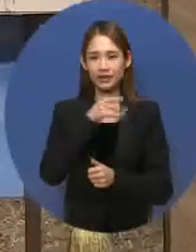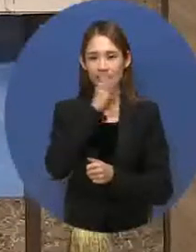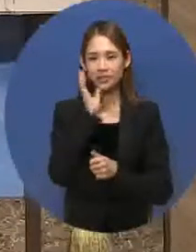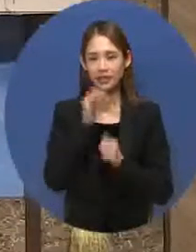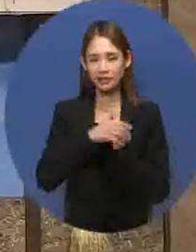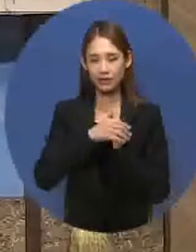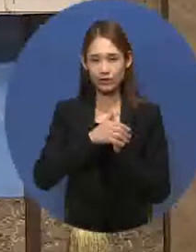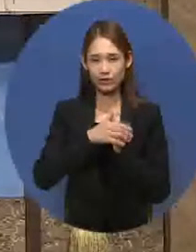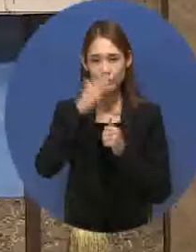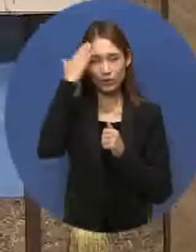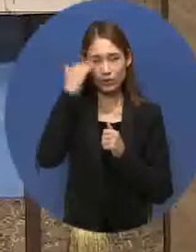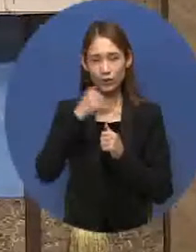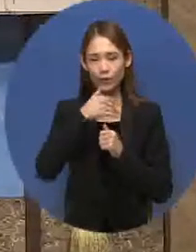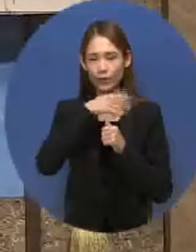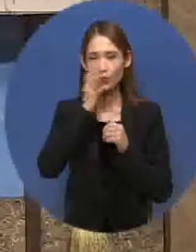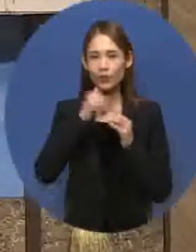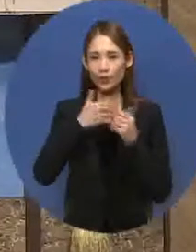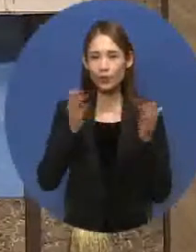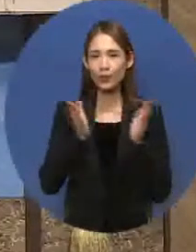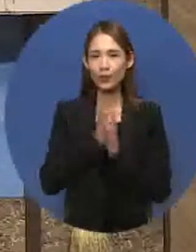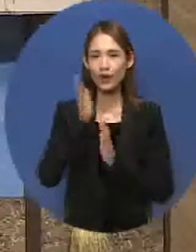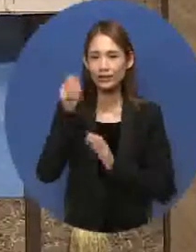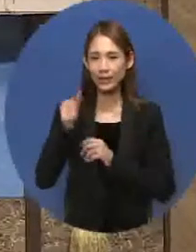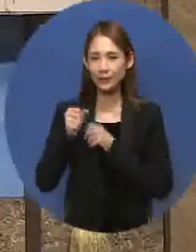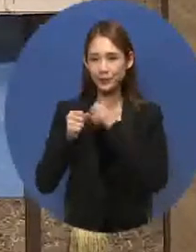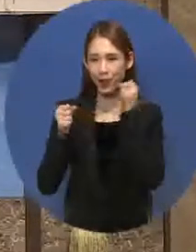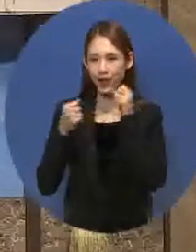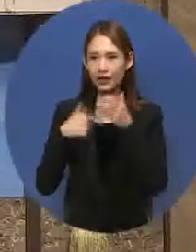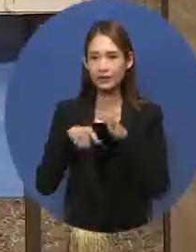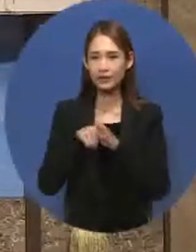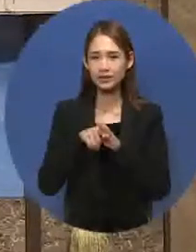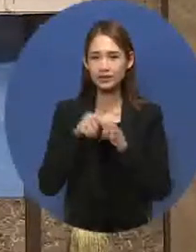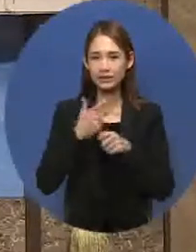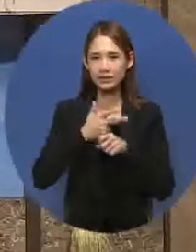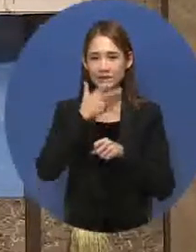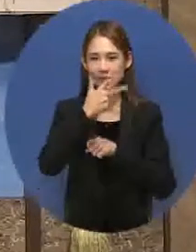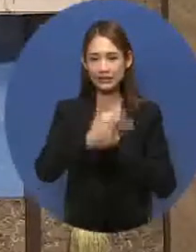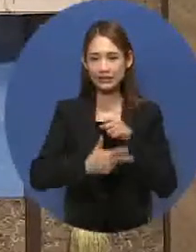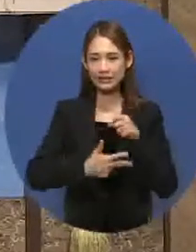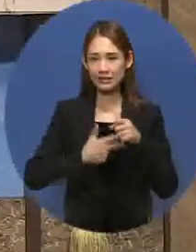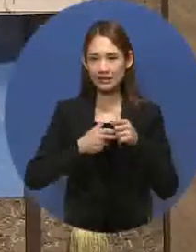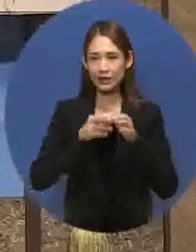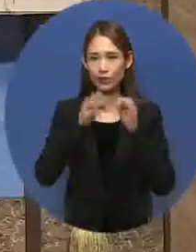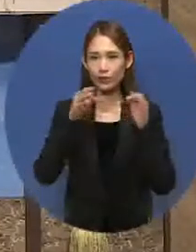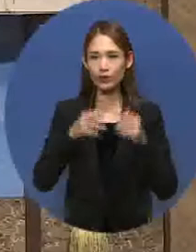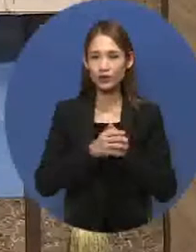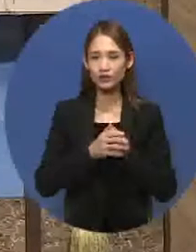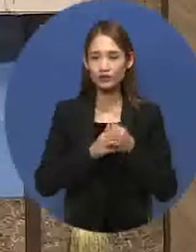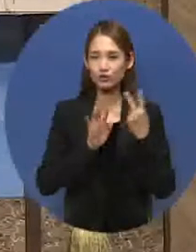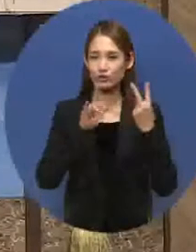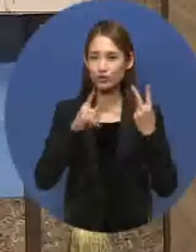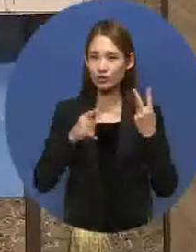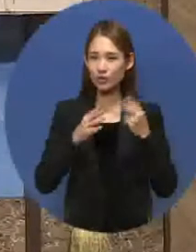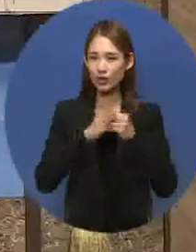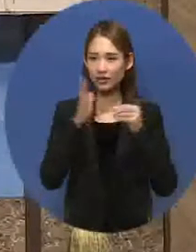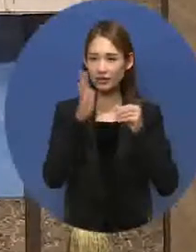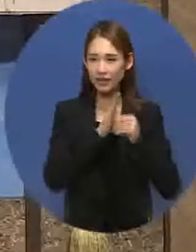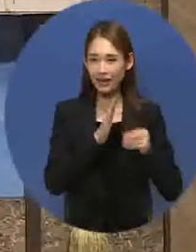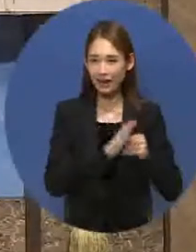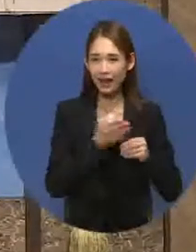대한노인회 회장을 하기 위해서 만 7년 동안 그동안에 두 번을 2등으로 낙선하고 세